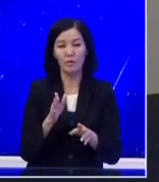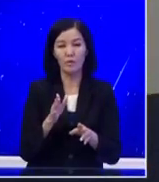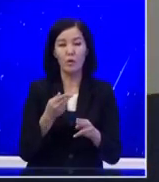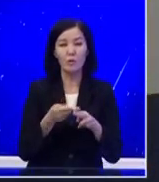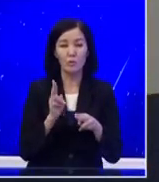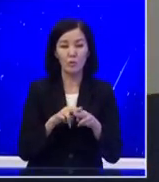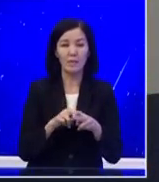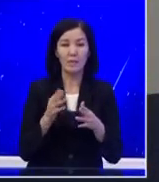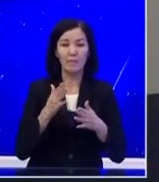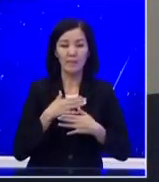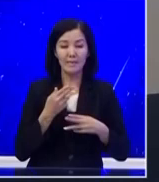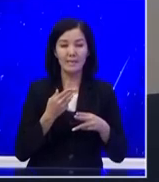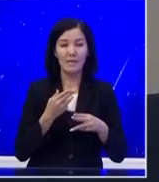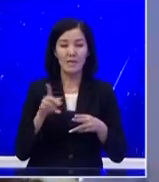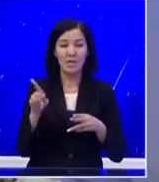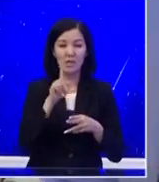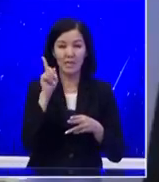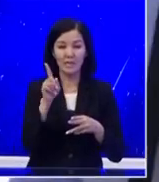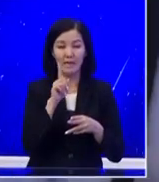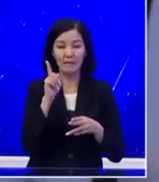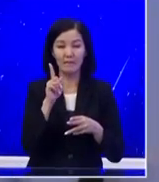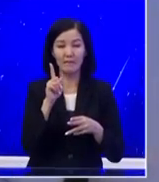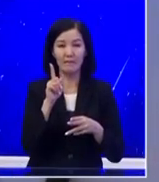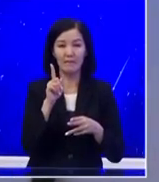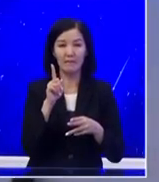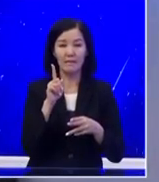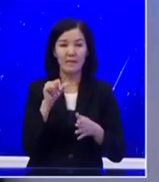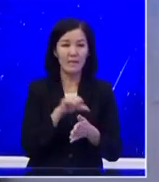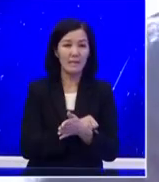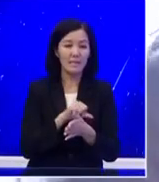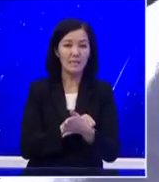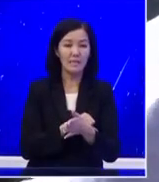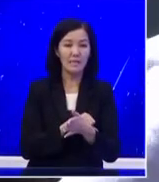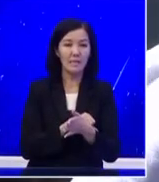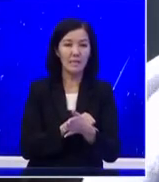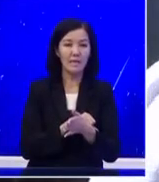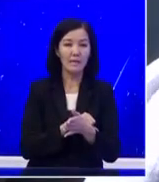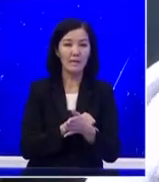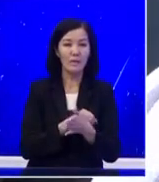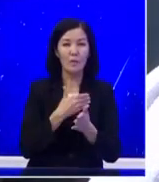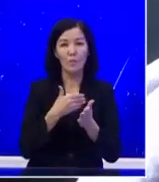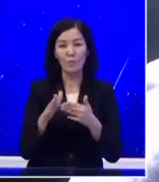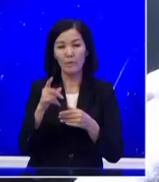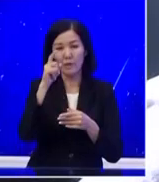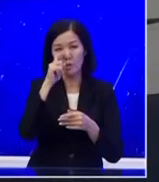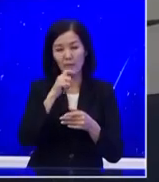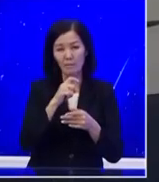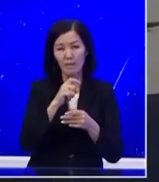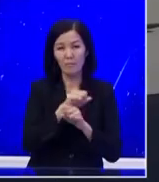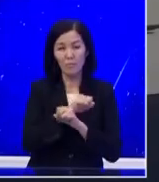Сондықтан біз әсіресе жастардың осындай жаман әдеттен аулақ болуына